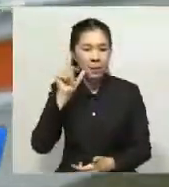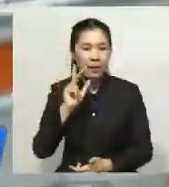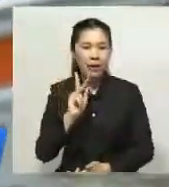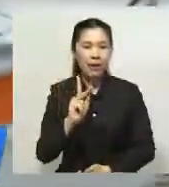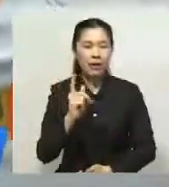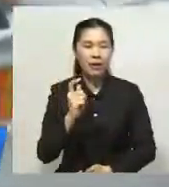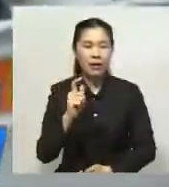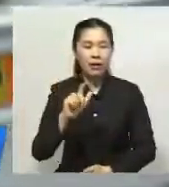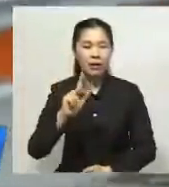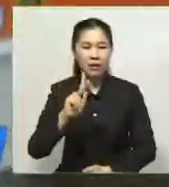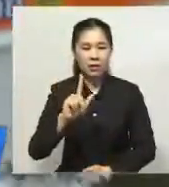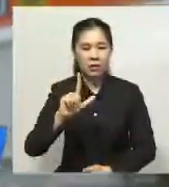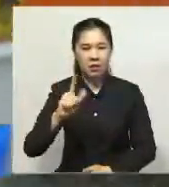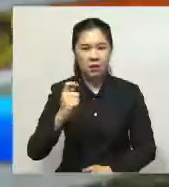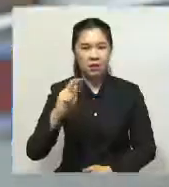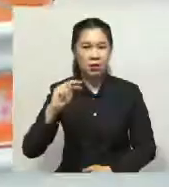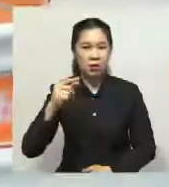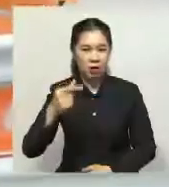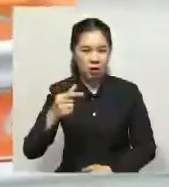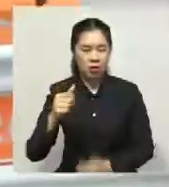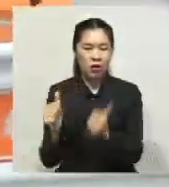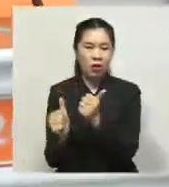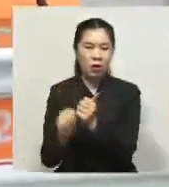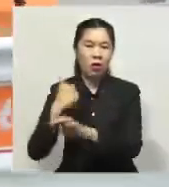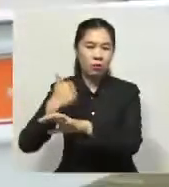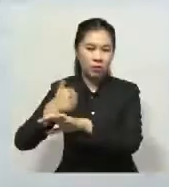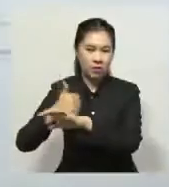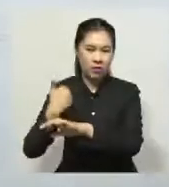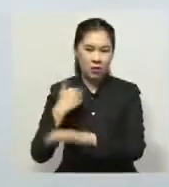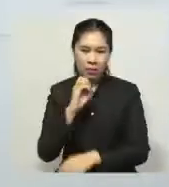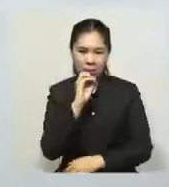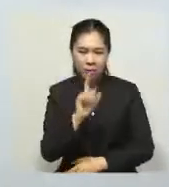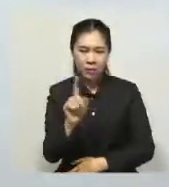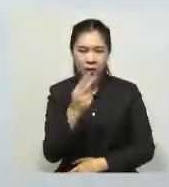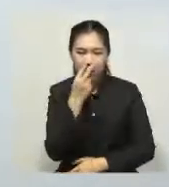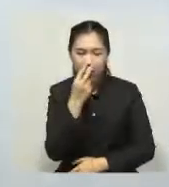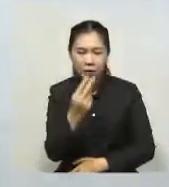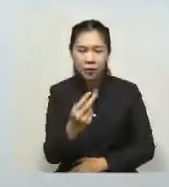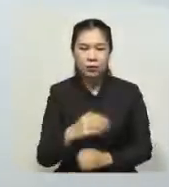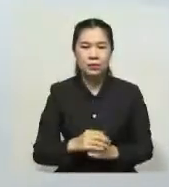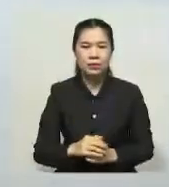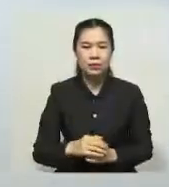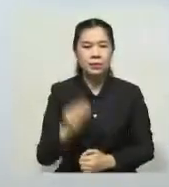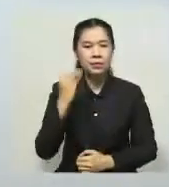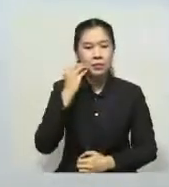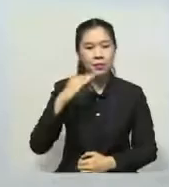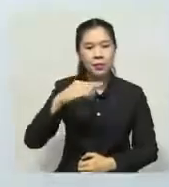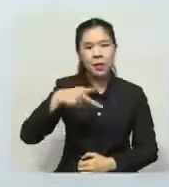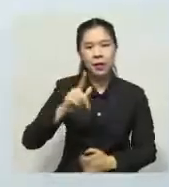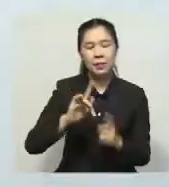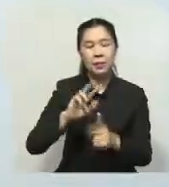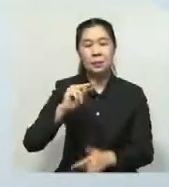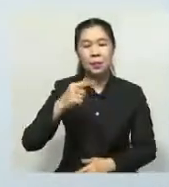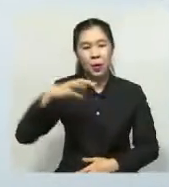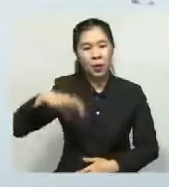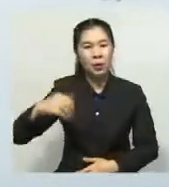สโถรองผู้ว่าราชการจังหวัดราชบุรีลงพื้นที่ไปวันนี้นะคะไปดูตั้งแต่อำเภอบ้านโป่งอำเภอโพธารามแล้วก็อ